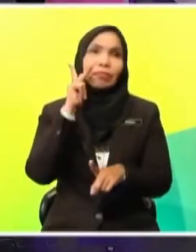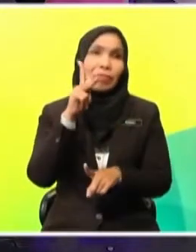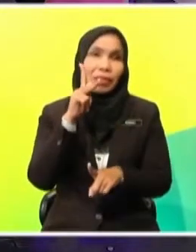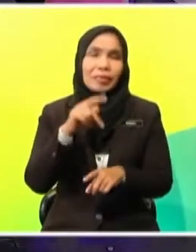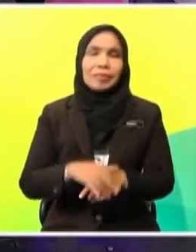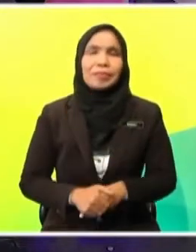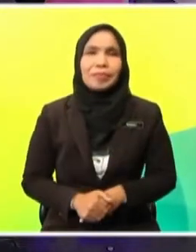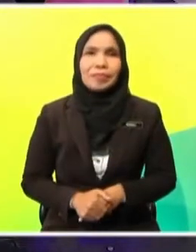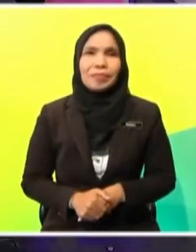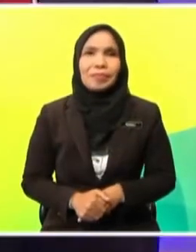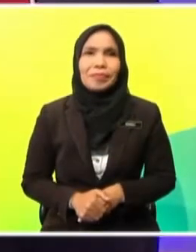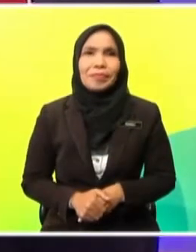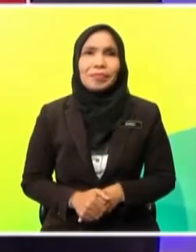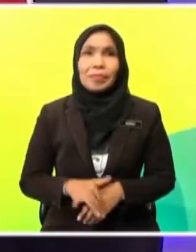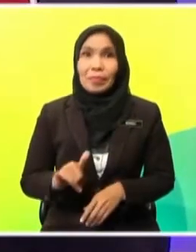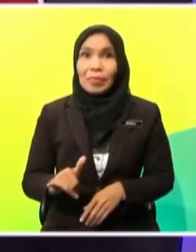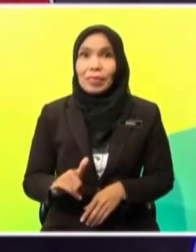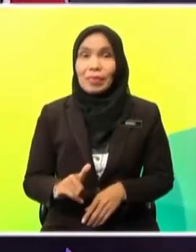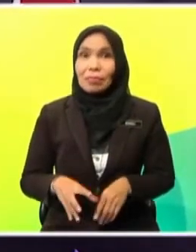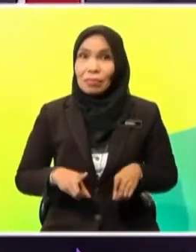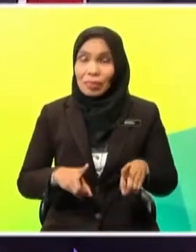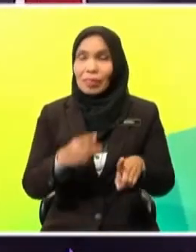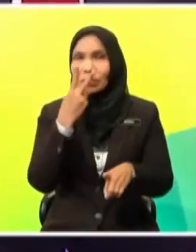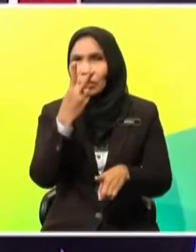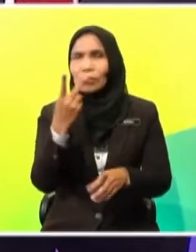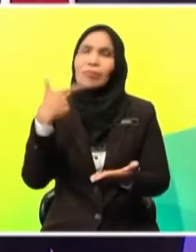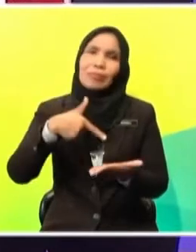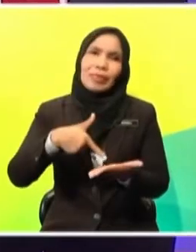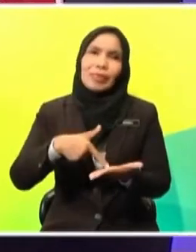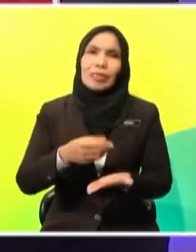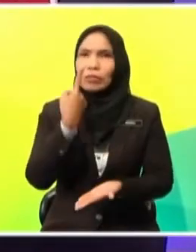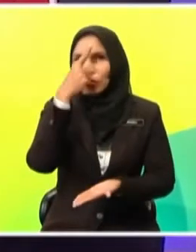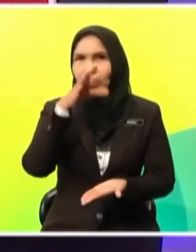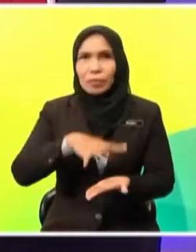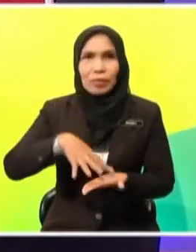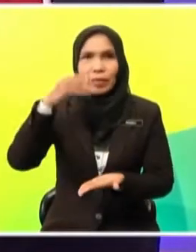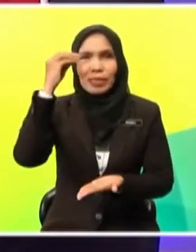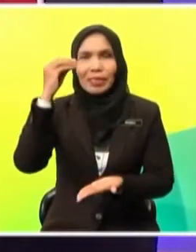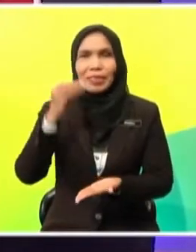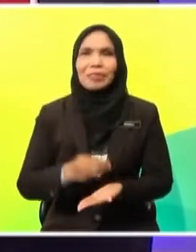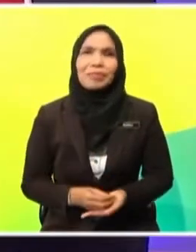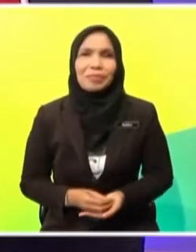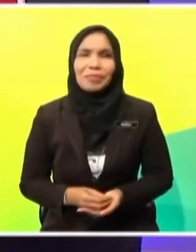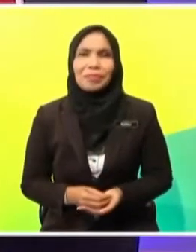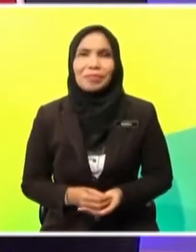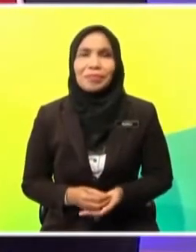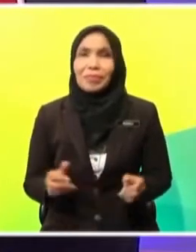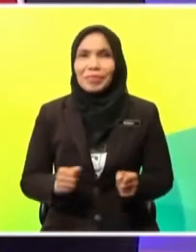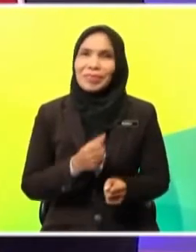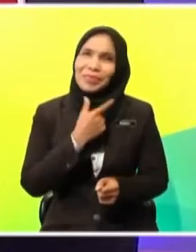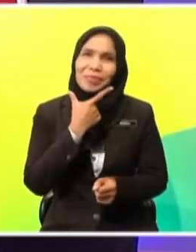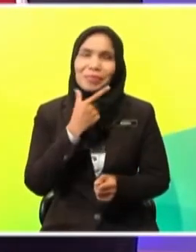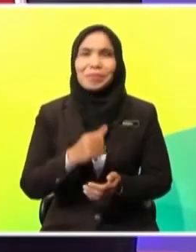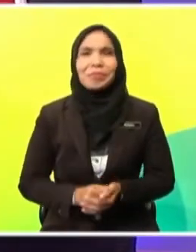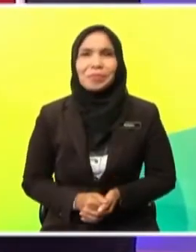murid di rumah yang masih setia bersama kita gak yo untuk belajar dengan seronoknya bagi subject bahasa Melayu